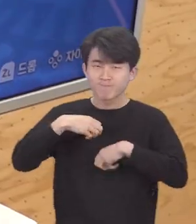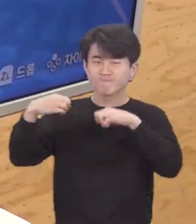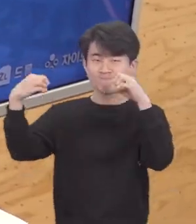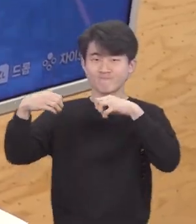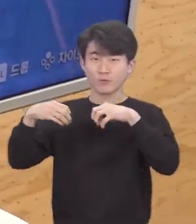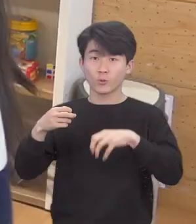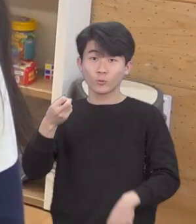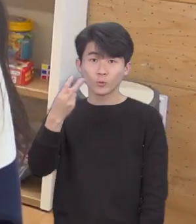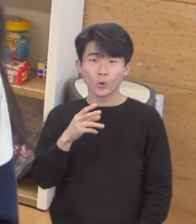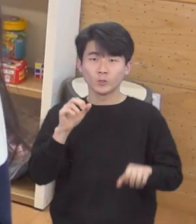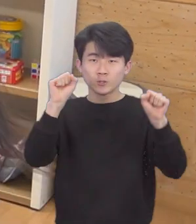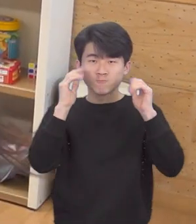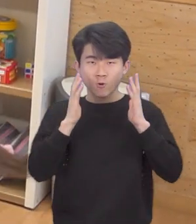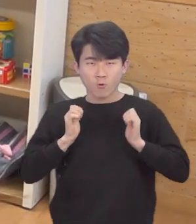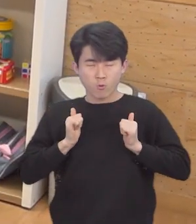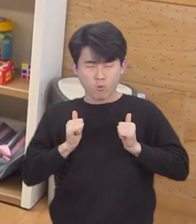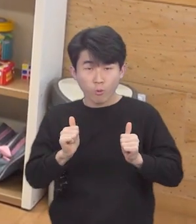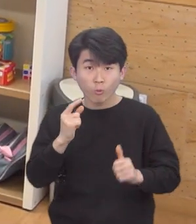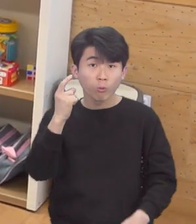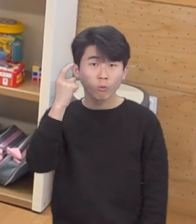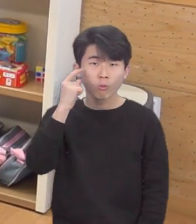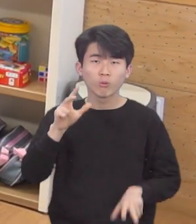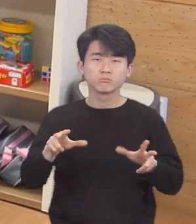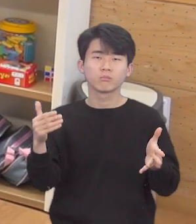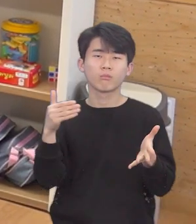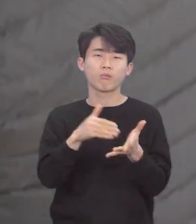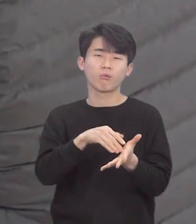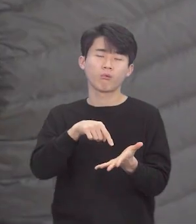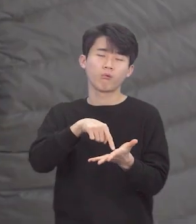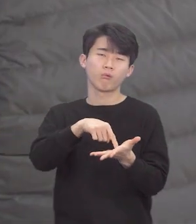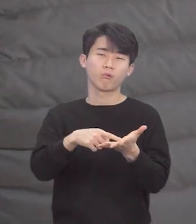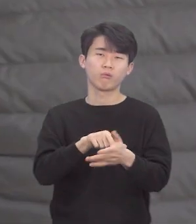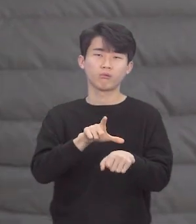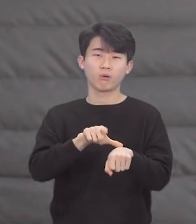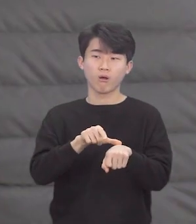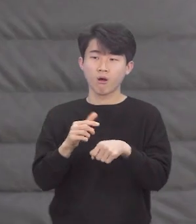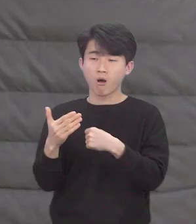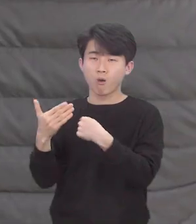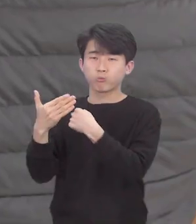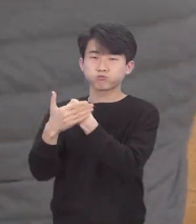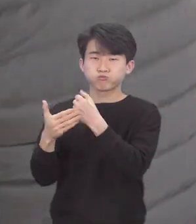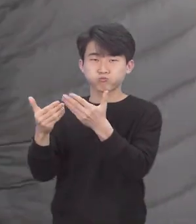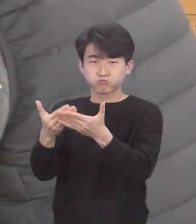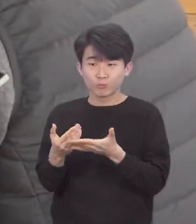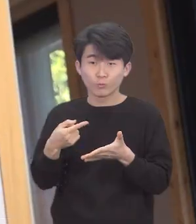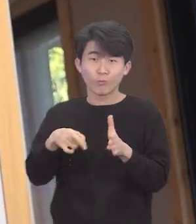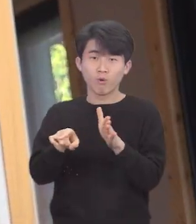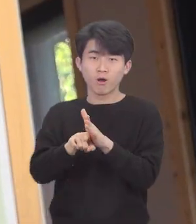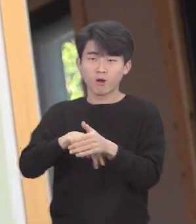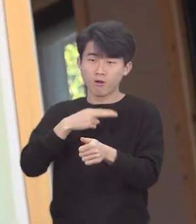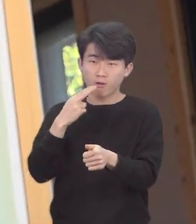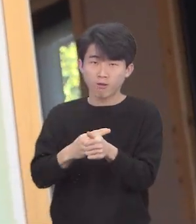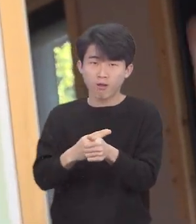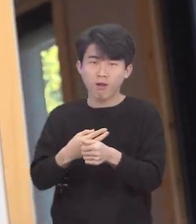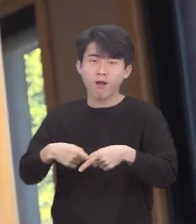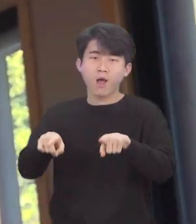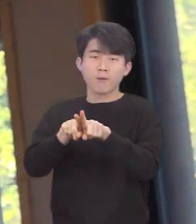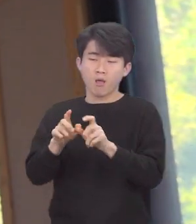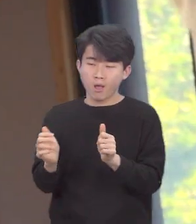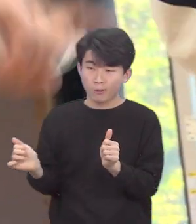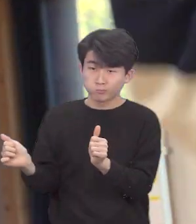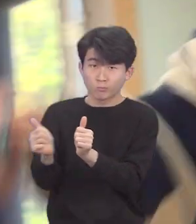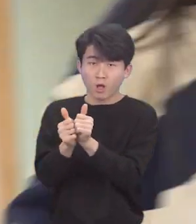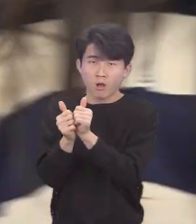수업도 즐기며 아쉬움을 달랩니다. 그도 그럴 것이 아라 학생은 외로울 수도 있었던 시간들을